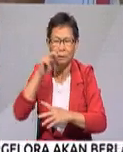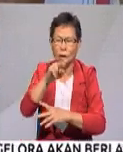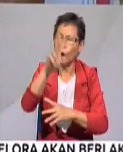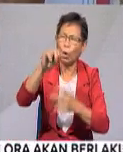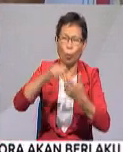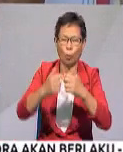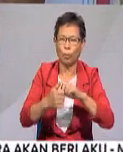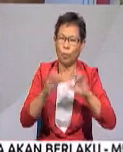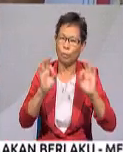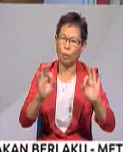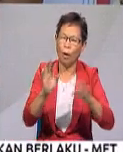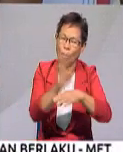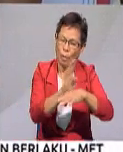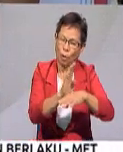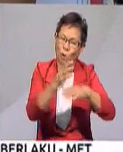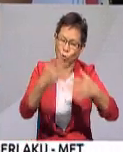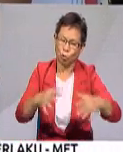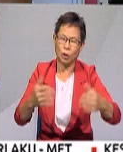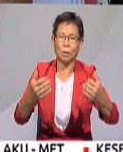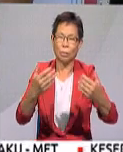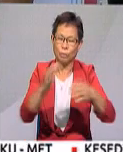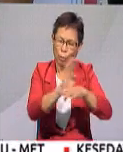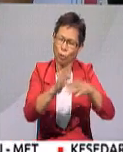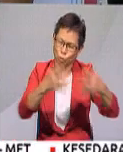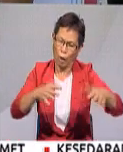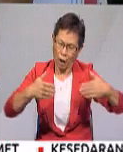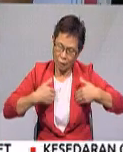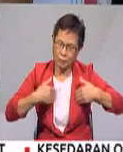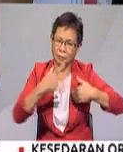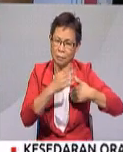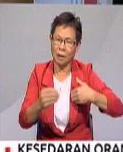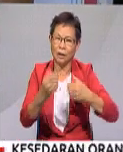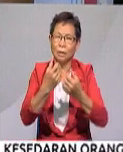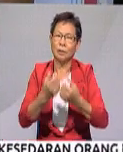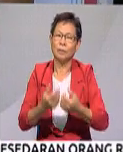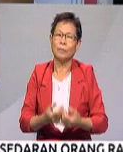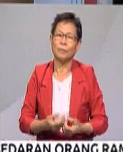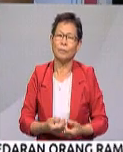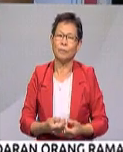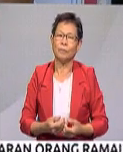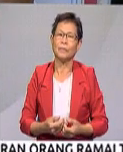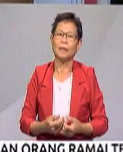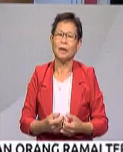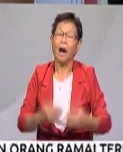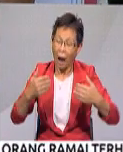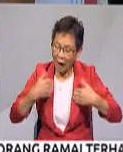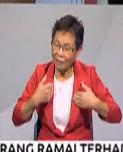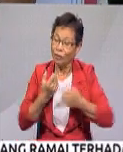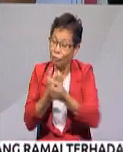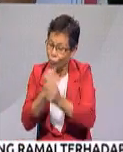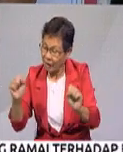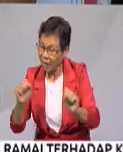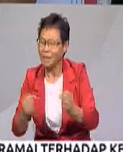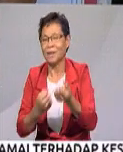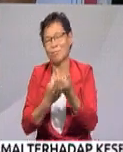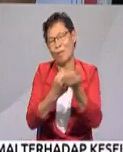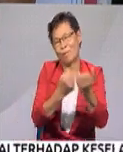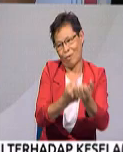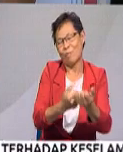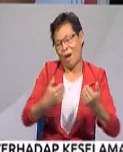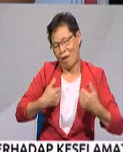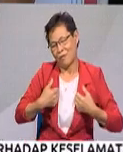saja perniagaan itu sudah tersedia ada dan juga tersedia ada ialah soal pembiayaan. Yang pentingnya ialah